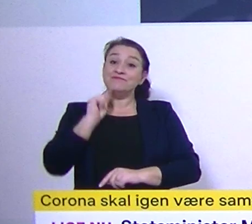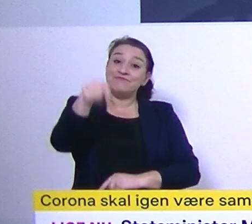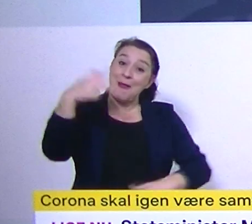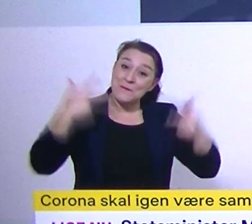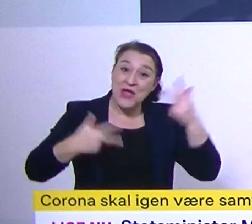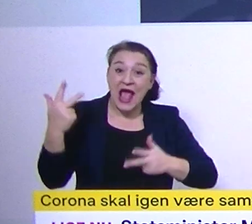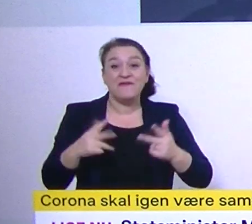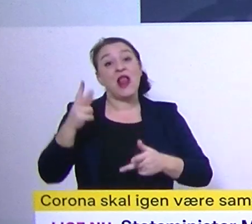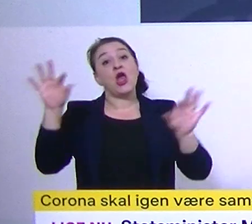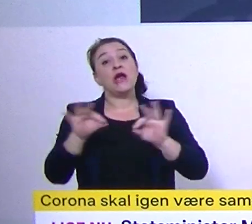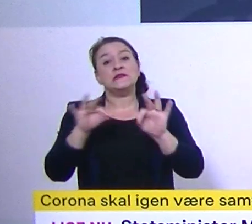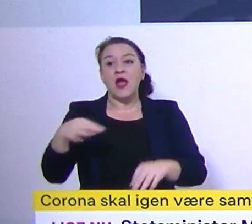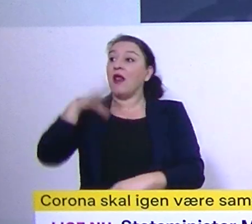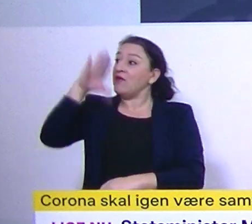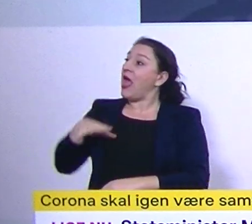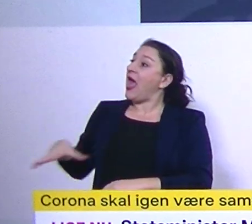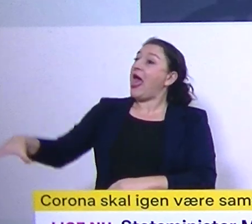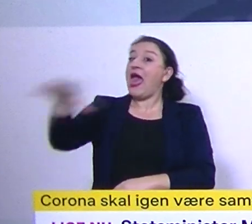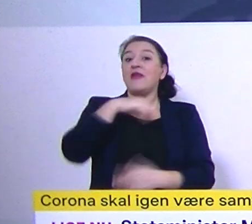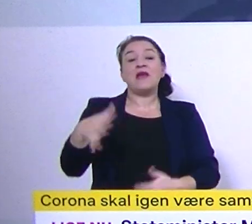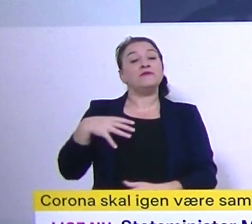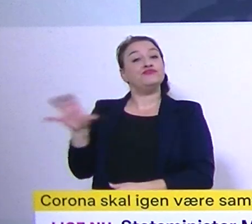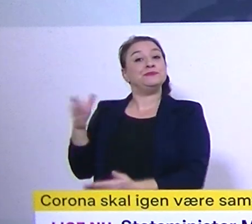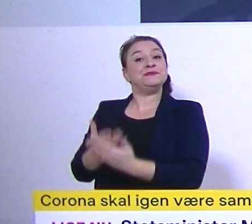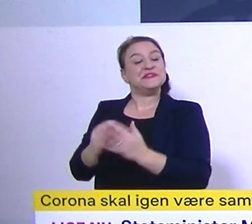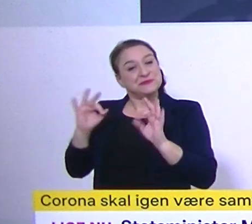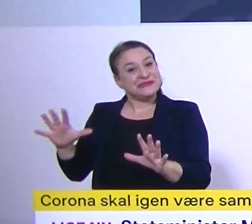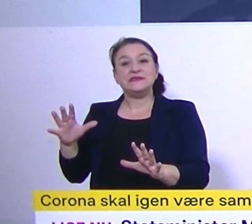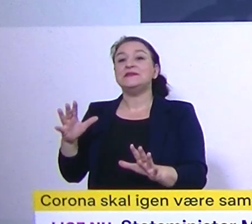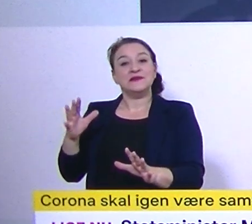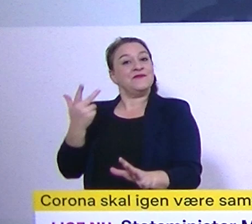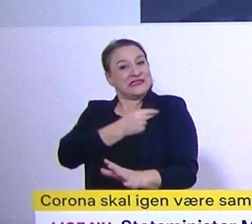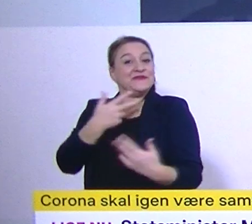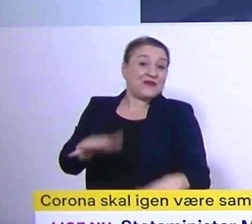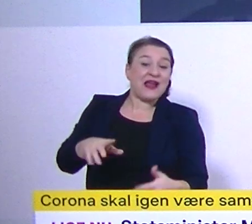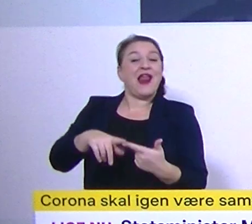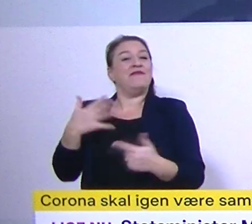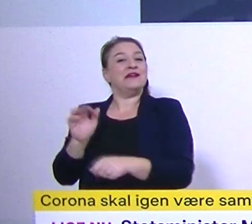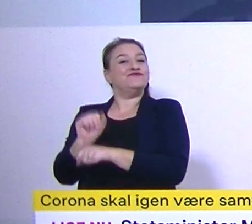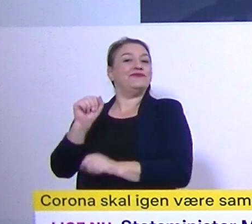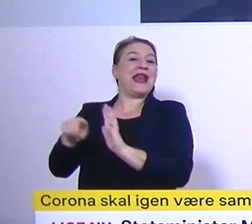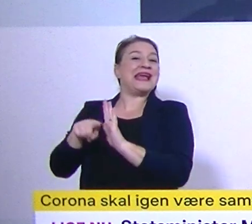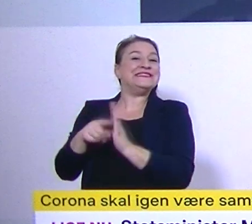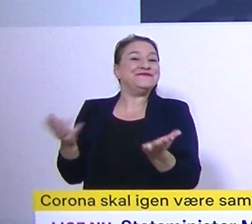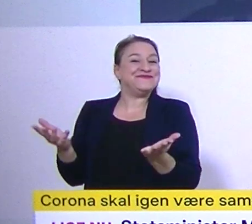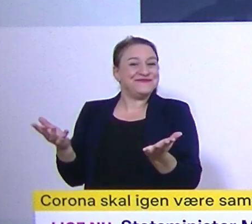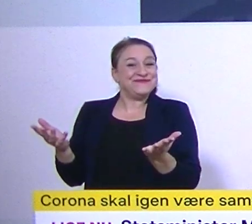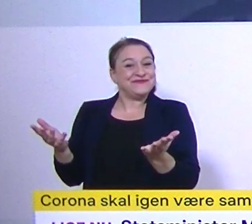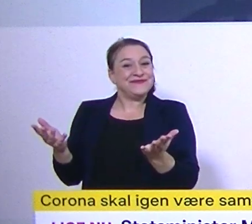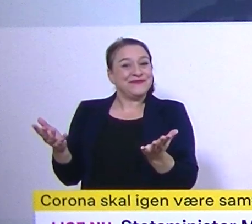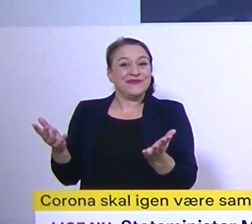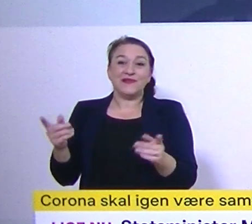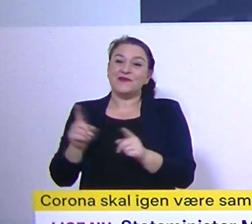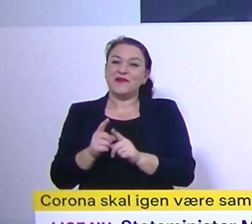at man ved, at de øvrige gæster også er vaccineret eller testet negative. Og for erhvervslivet, i hvert fald de fleste